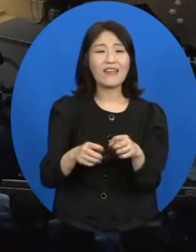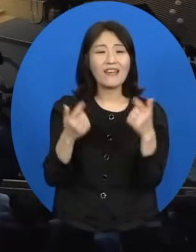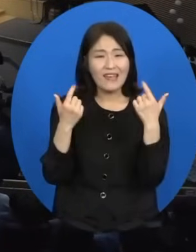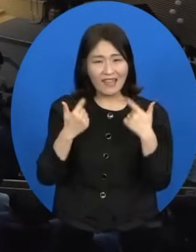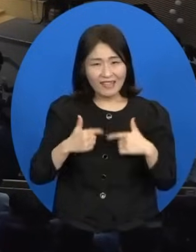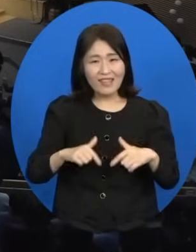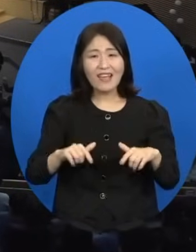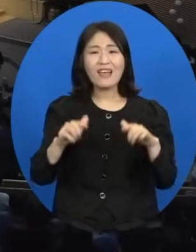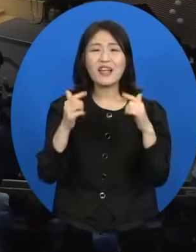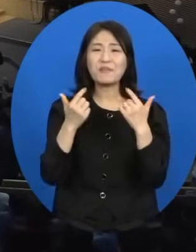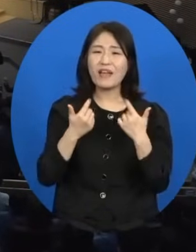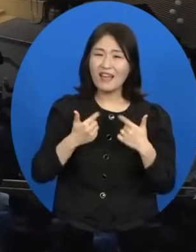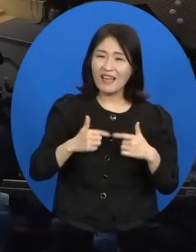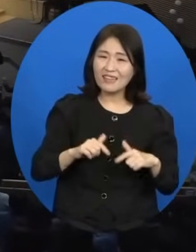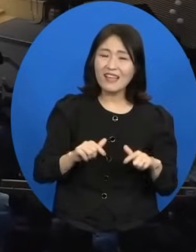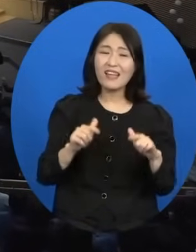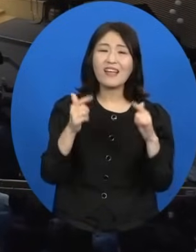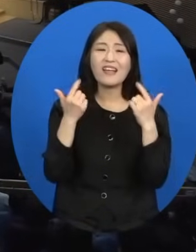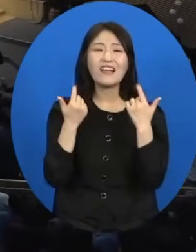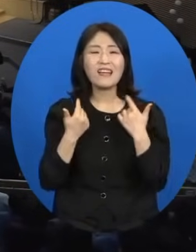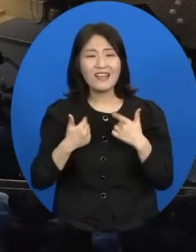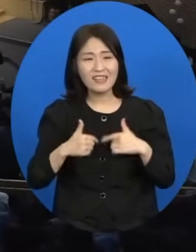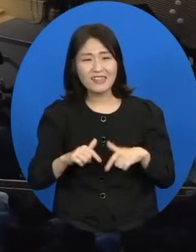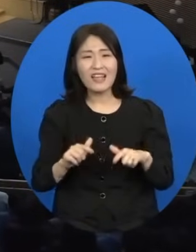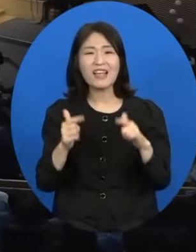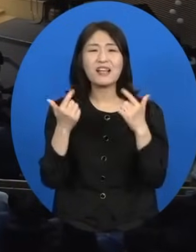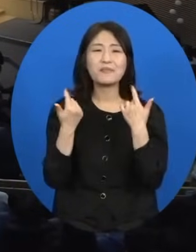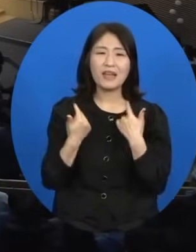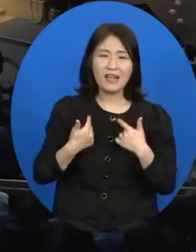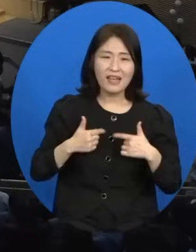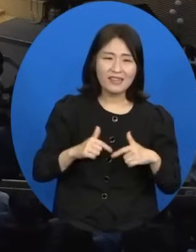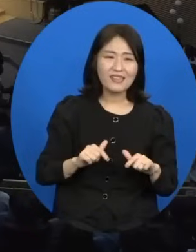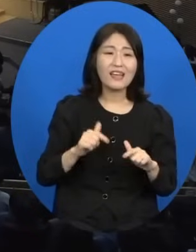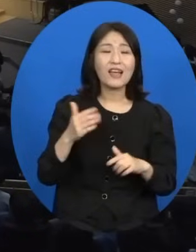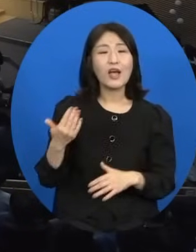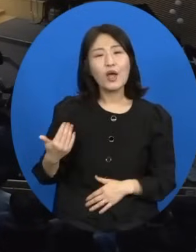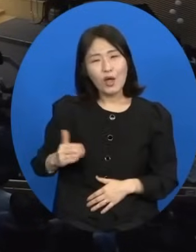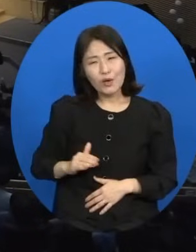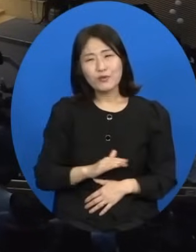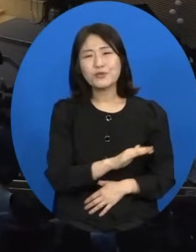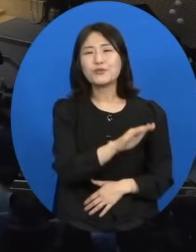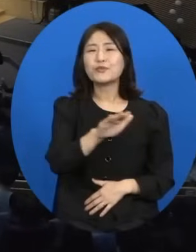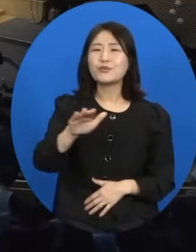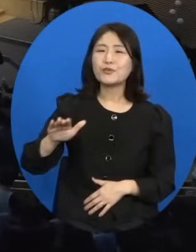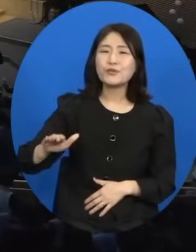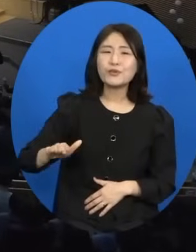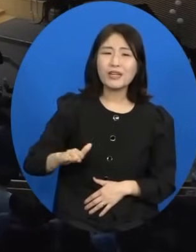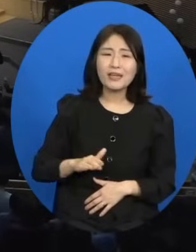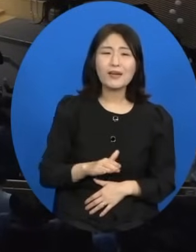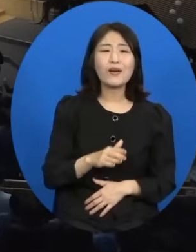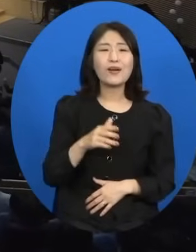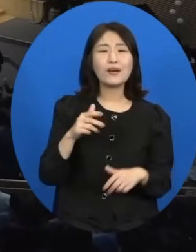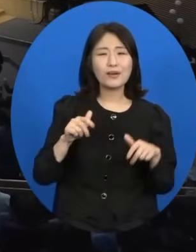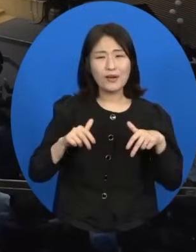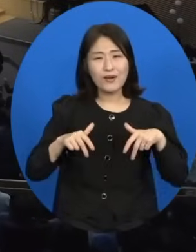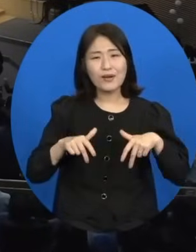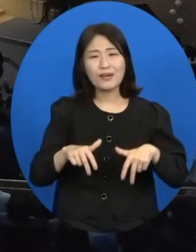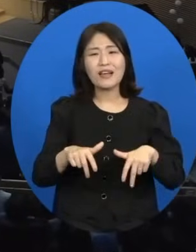예수와께 날마다 날마다 우리